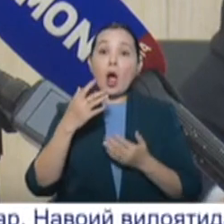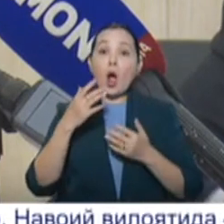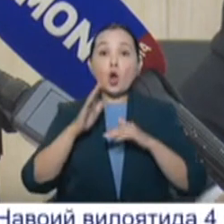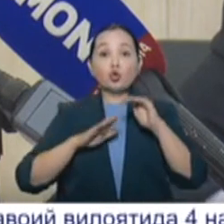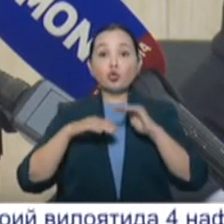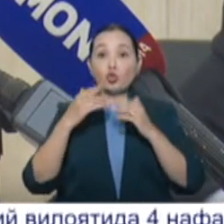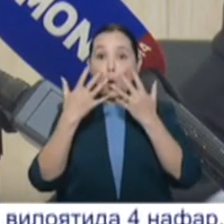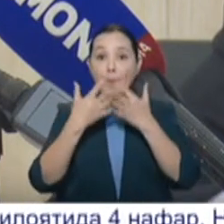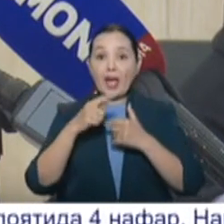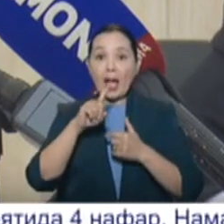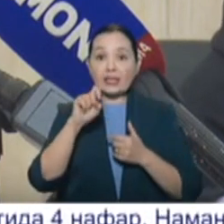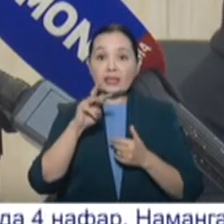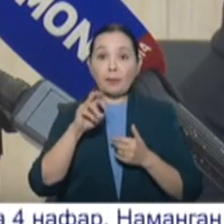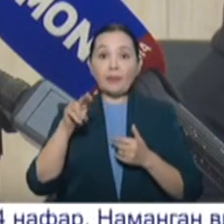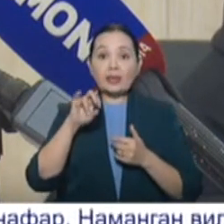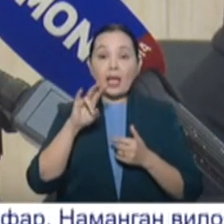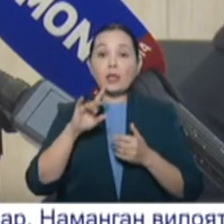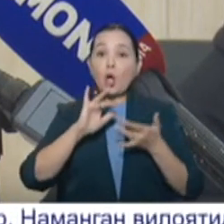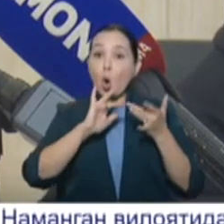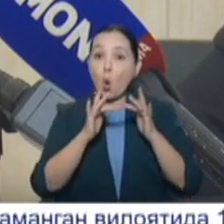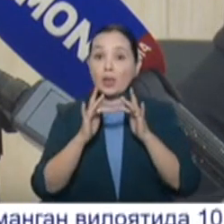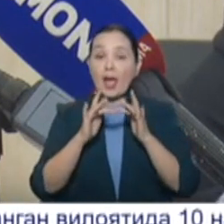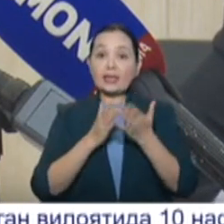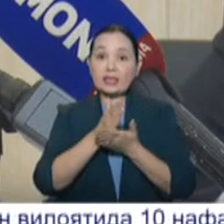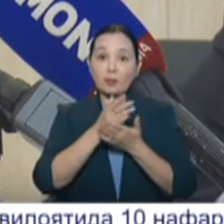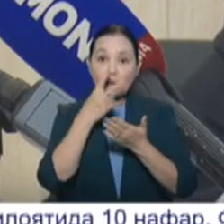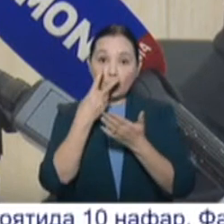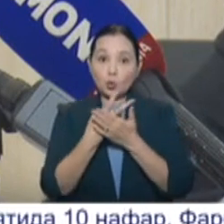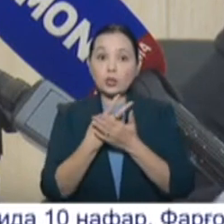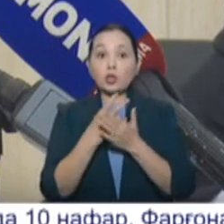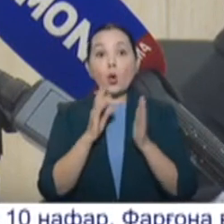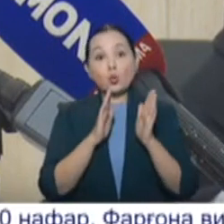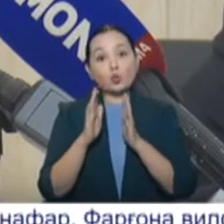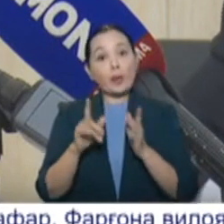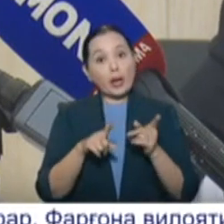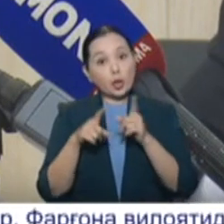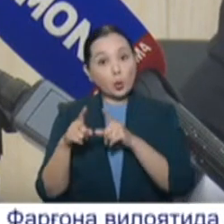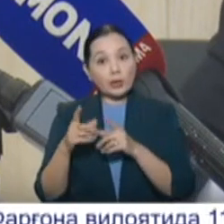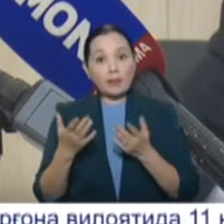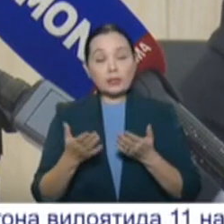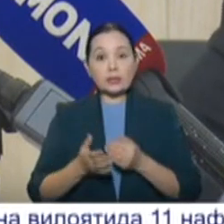biz tezroq shu onlayn xizmat ko'rsatish uslublariga o'tamiz.